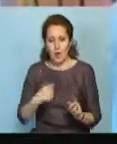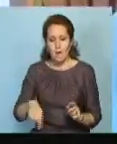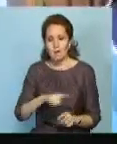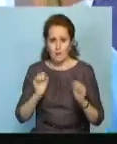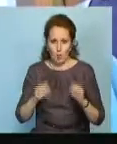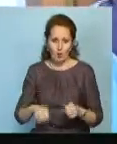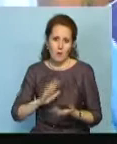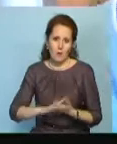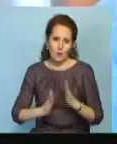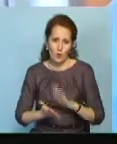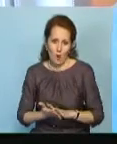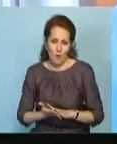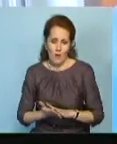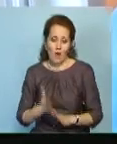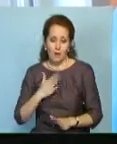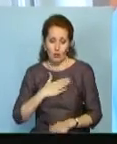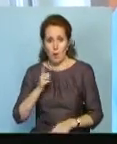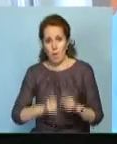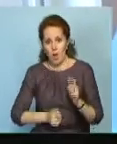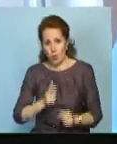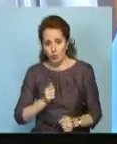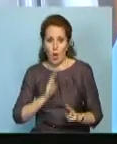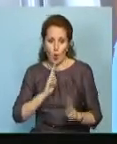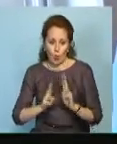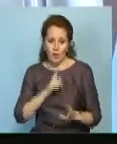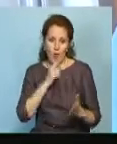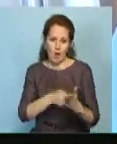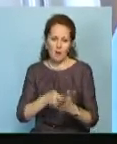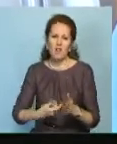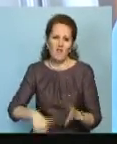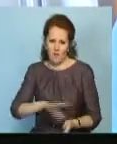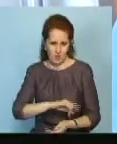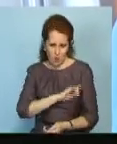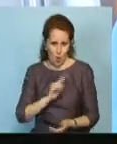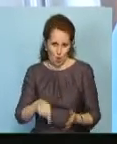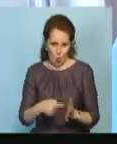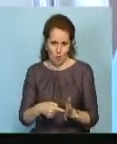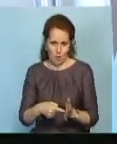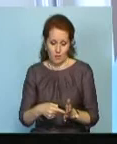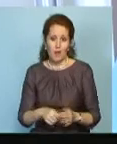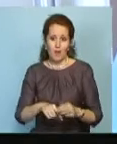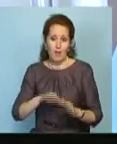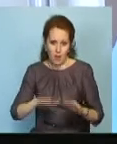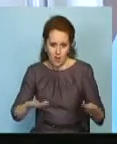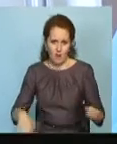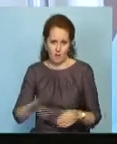в условиях нашей молочной кухни накормить весь город. детей всего города.